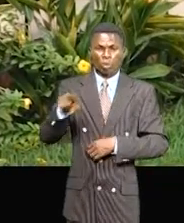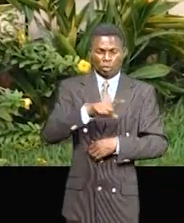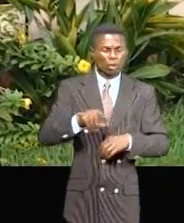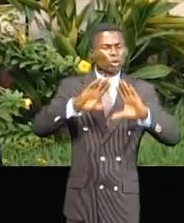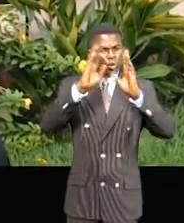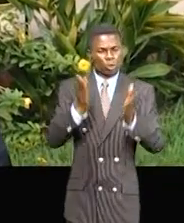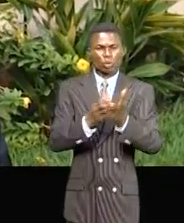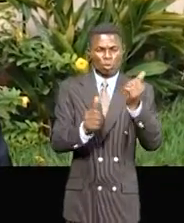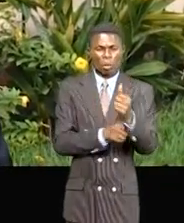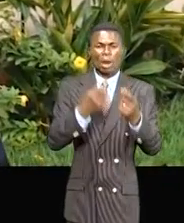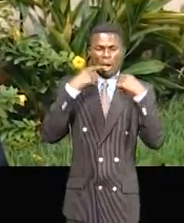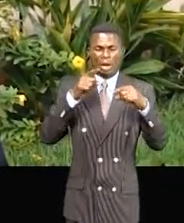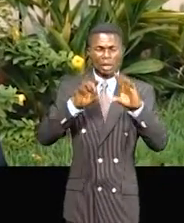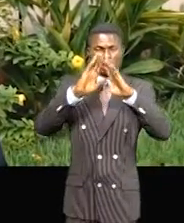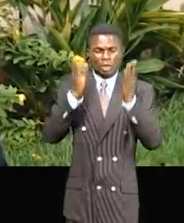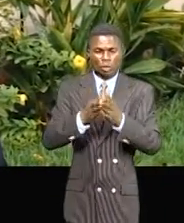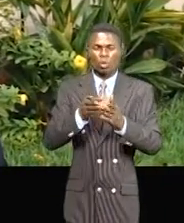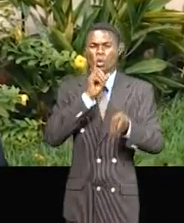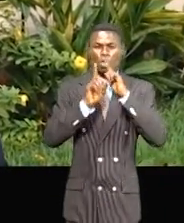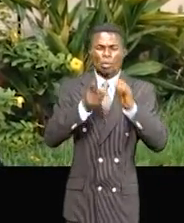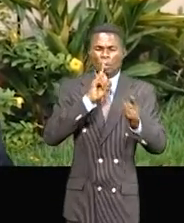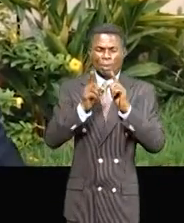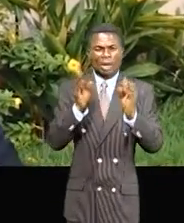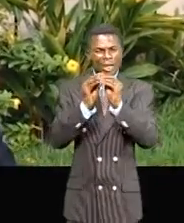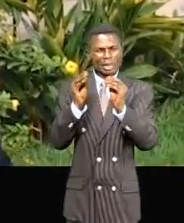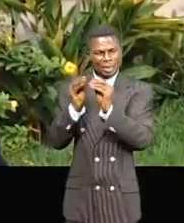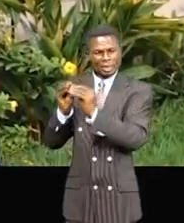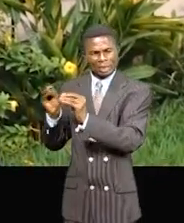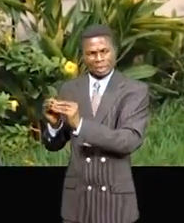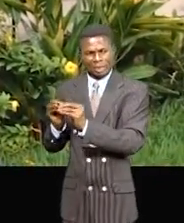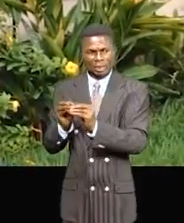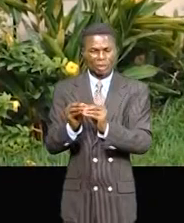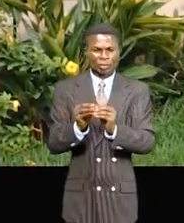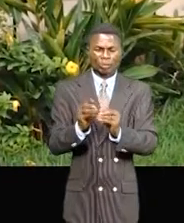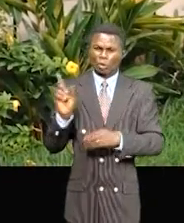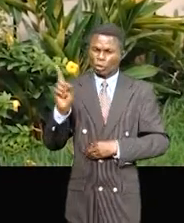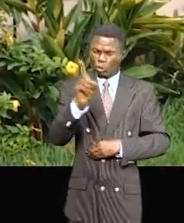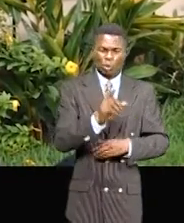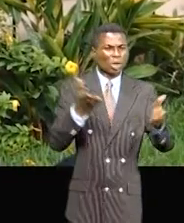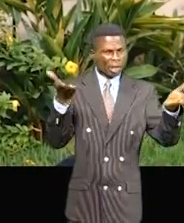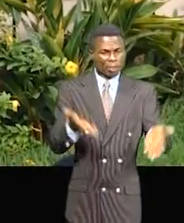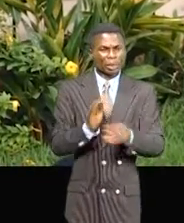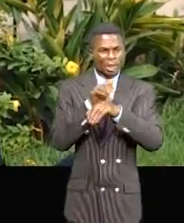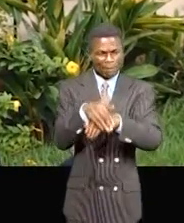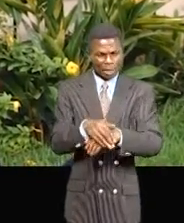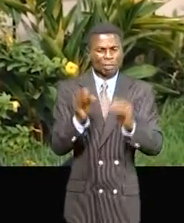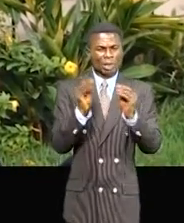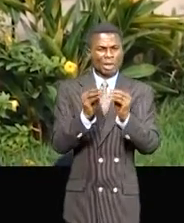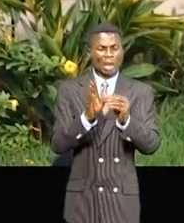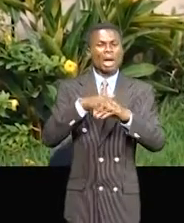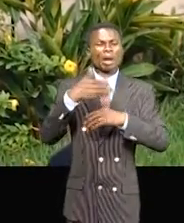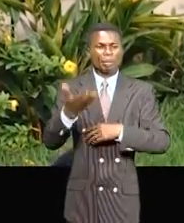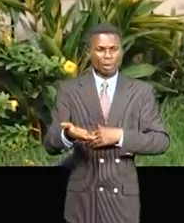monde que tous ces échanges ont été faits avec chacune d'entre elles, et que par la